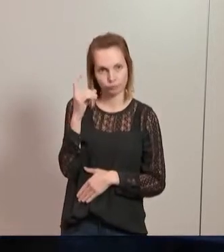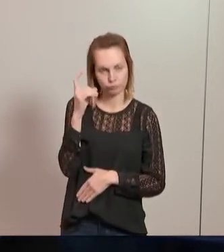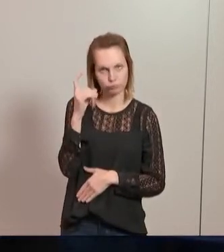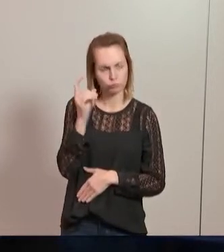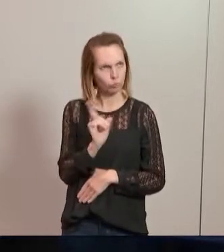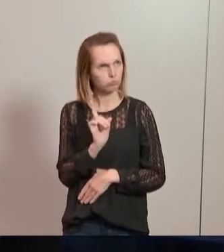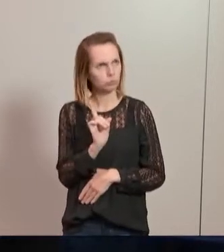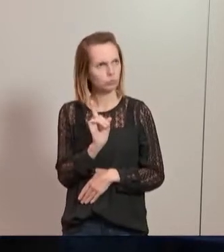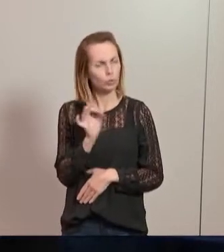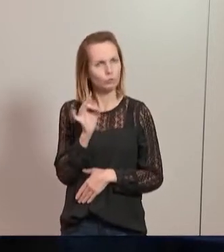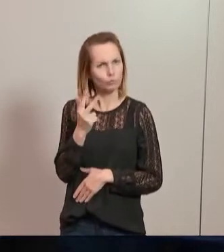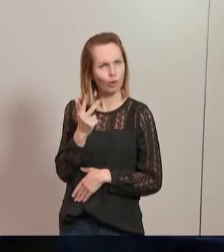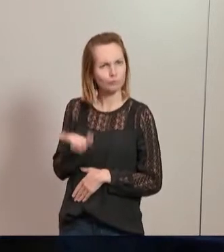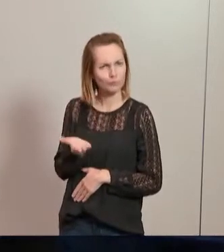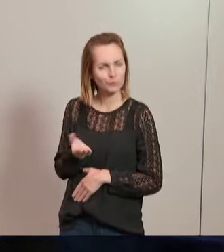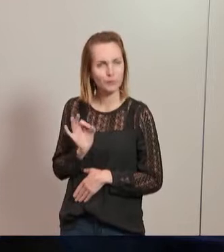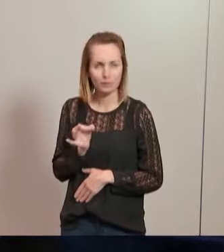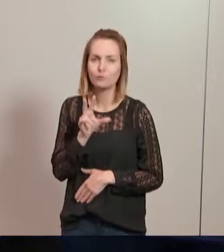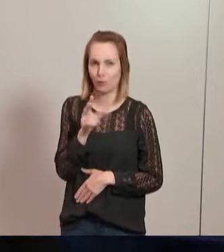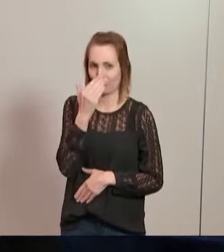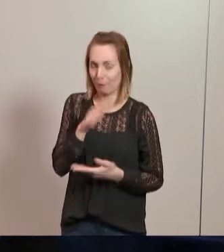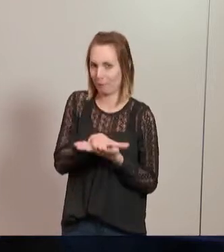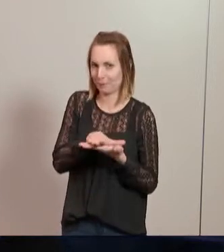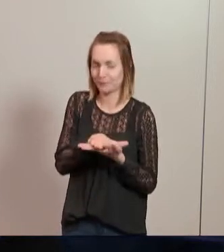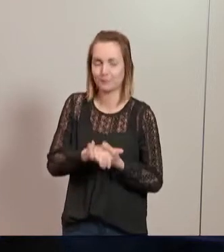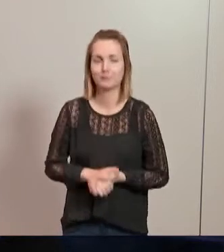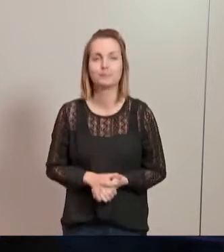est... Oui, on est le 3. 3 février, pardon.